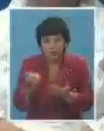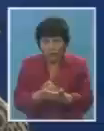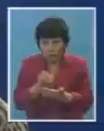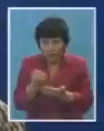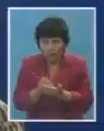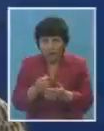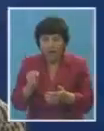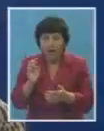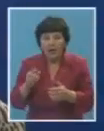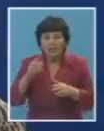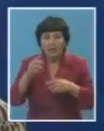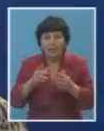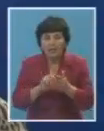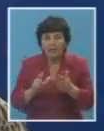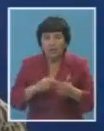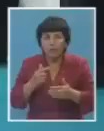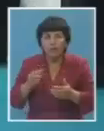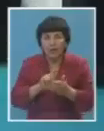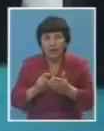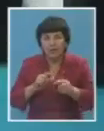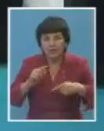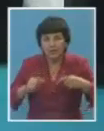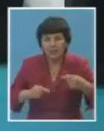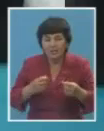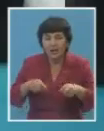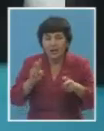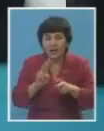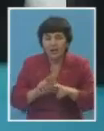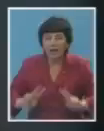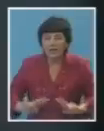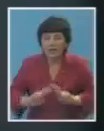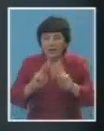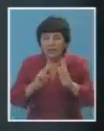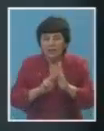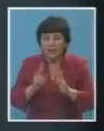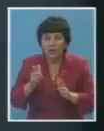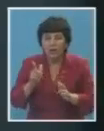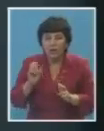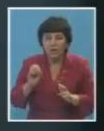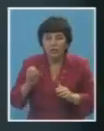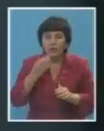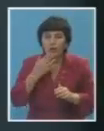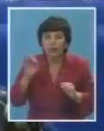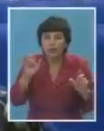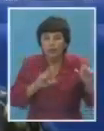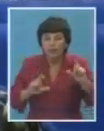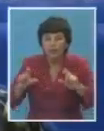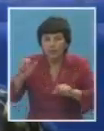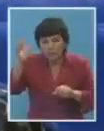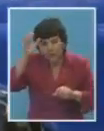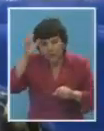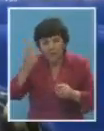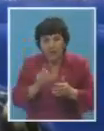ілікті. Ақжайық аспанын жырға бөлеген ақынның шарасына арнайы Астанадан келген Гумилев атындағы Евразия ұлттық университетінің профессоры